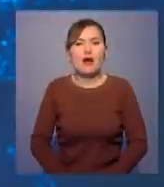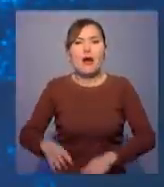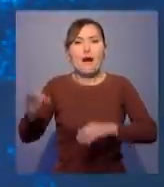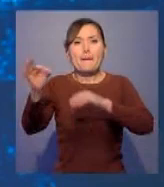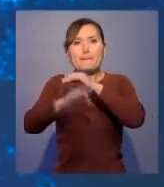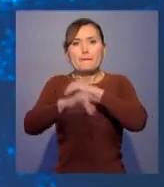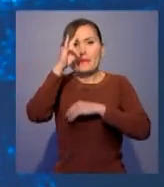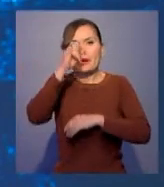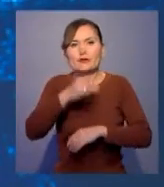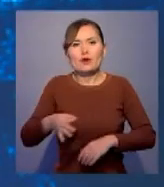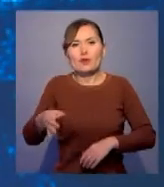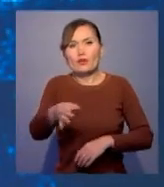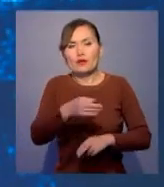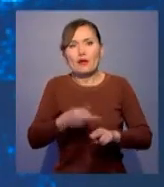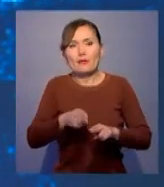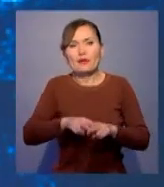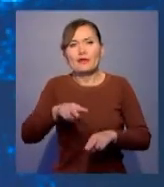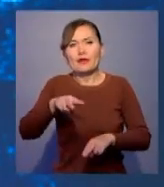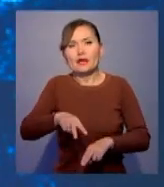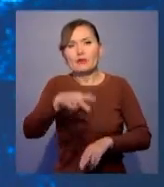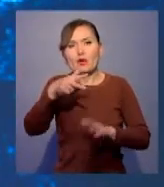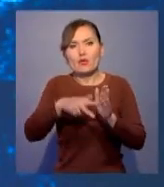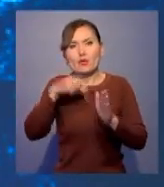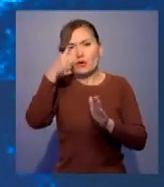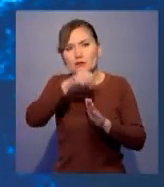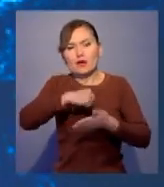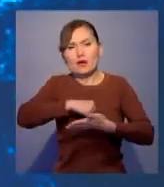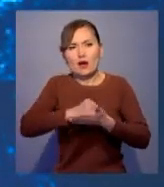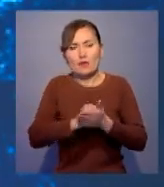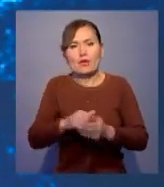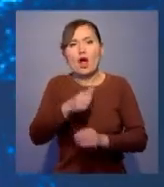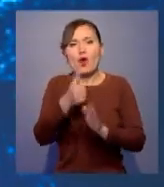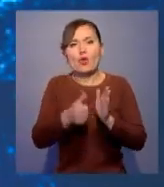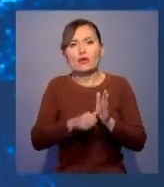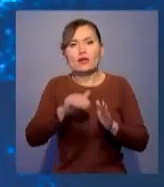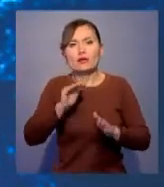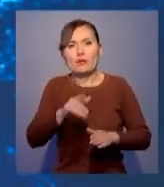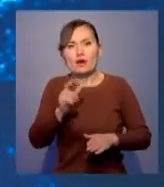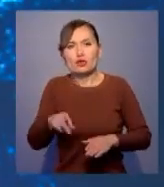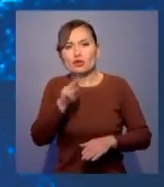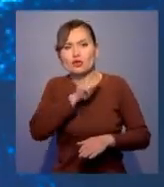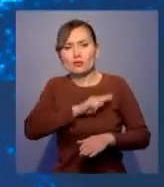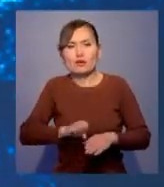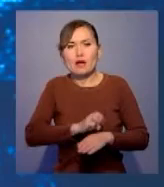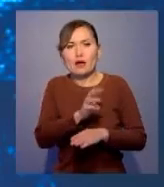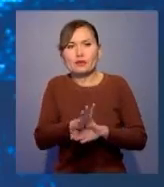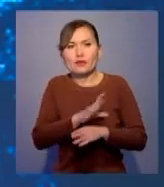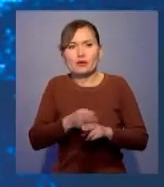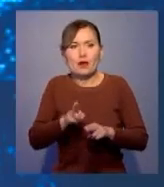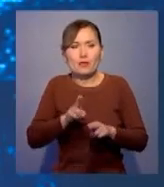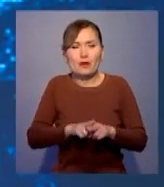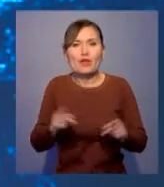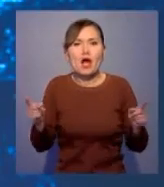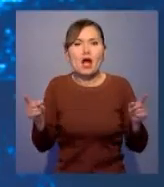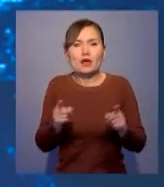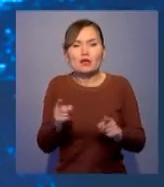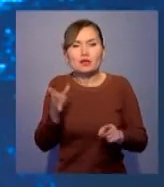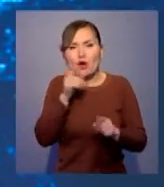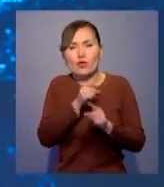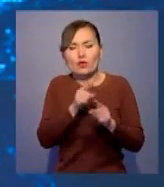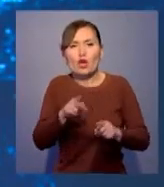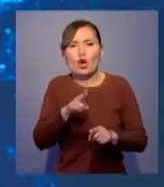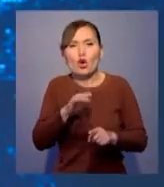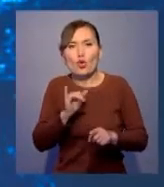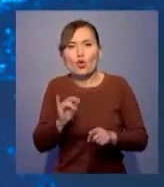Батыс Қазақстан облысында жыл басында қабылданған кешенді жоспар шеңберінде 16 мыңнан астам адам жұмыспен қамтылды. Қысқа мерзімді оқу курсын